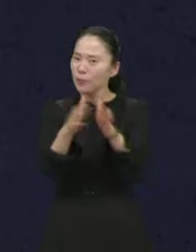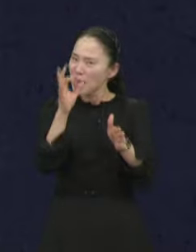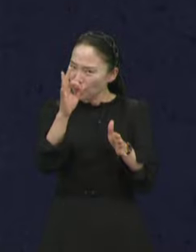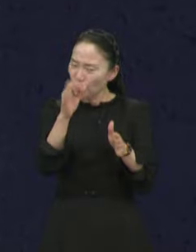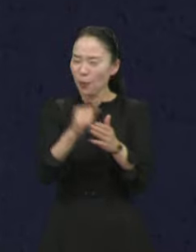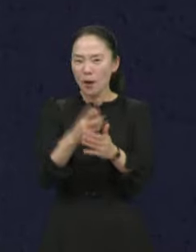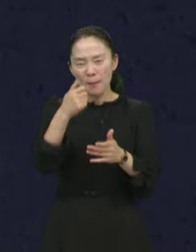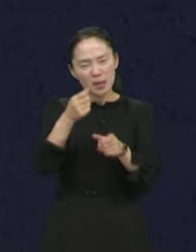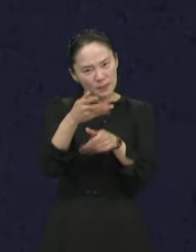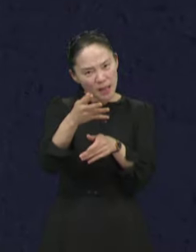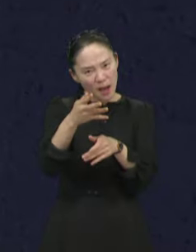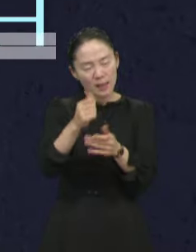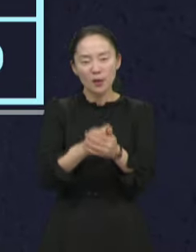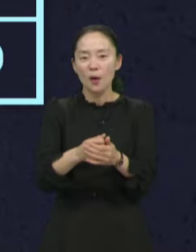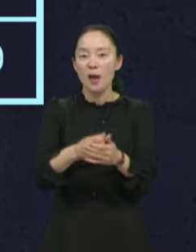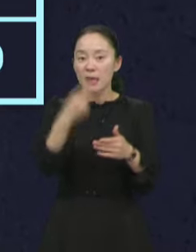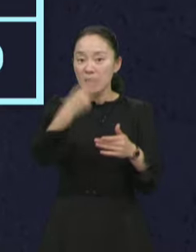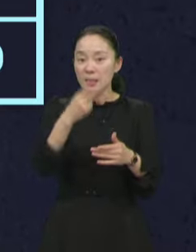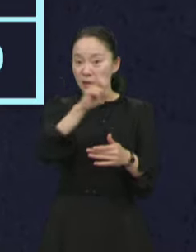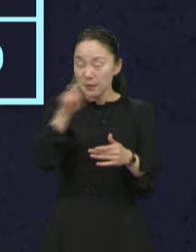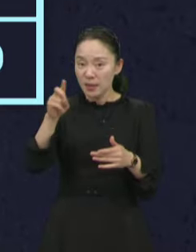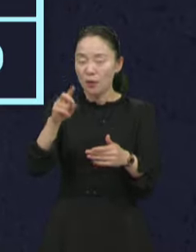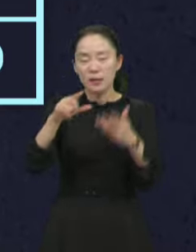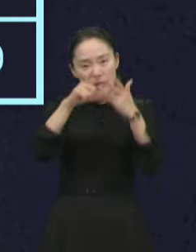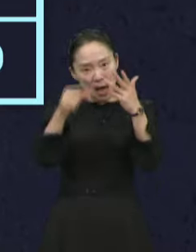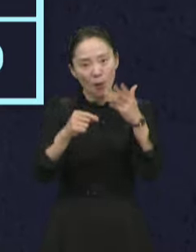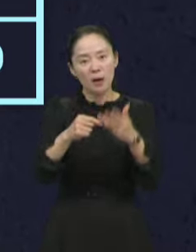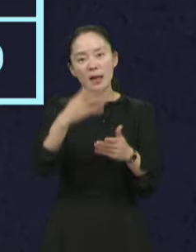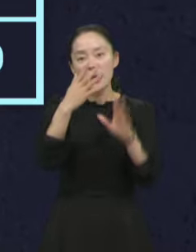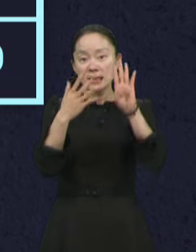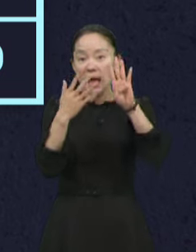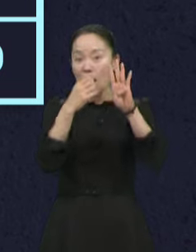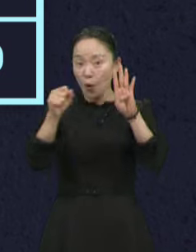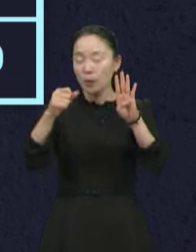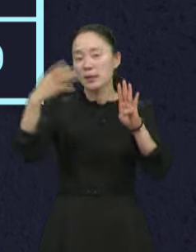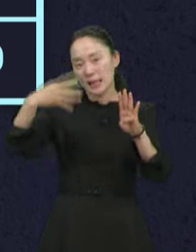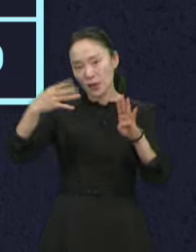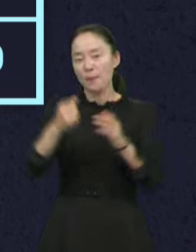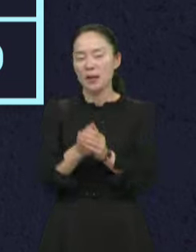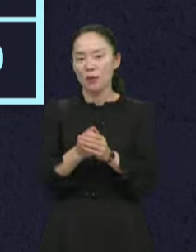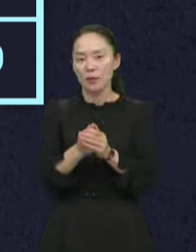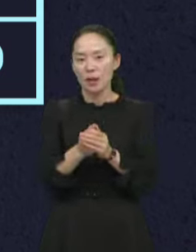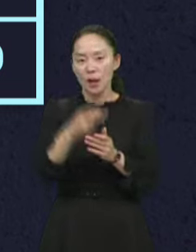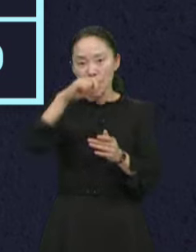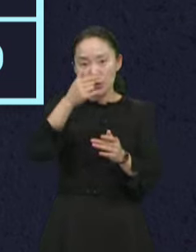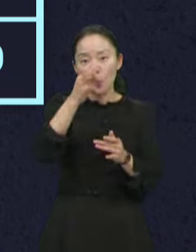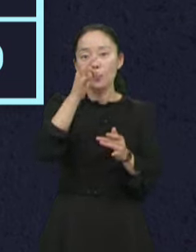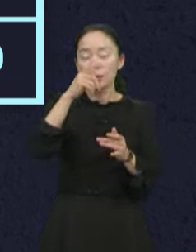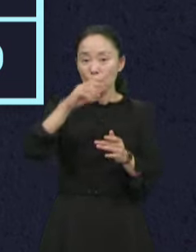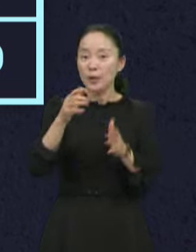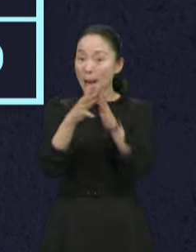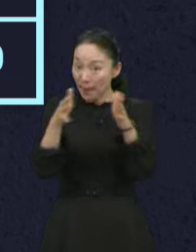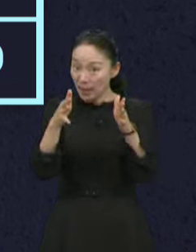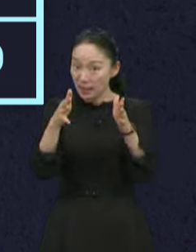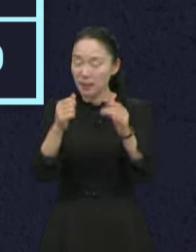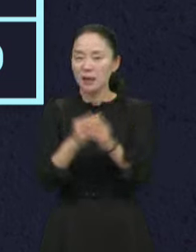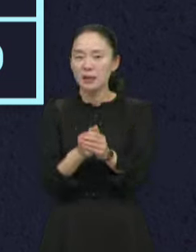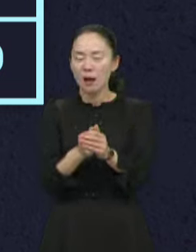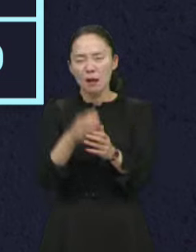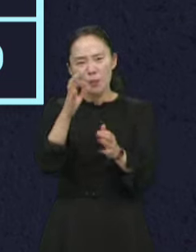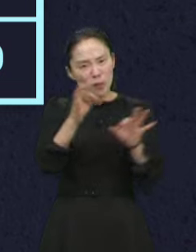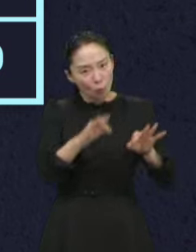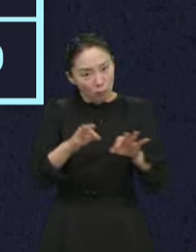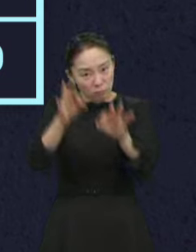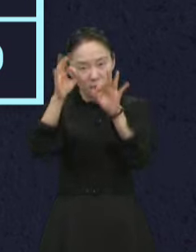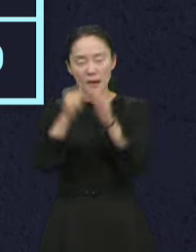전용 84제곱미터 기준으로 2022년 4월 4억 4천만 원대에 분양한 엘리프 송촌 더 파크를 시작으로 분양가가